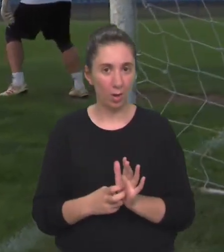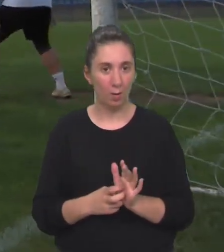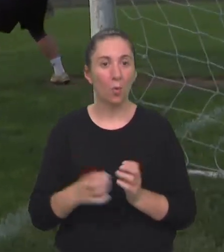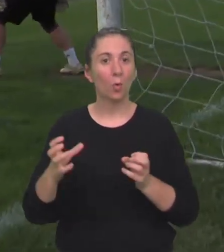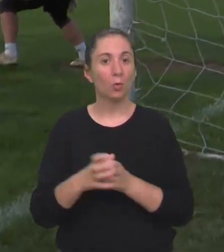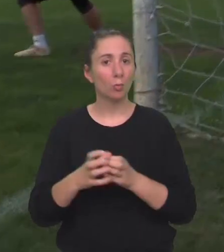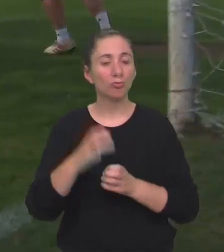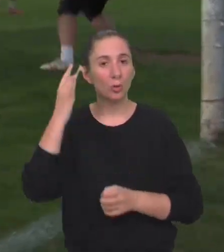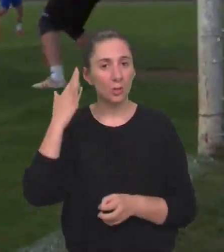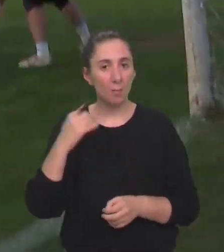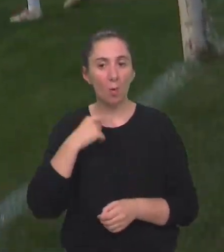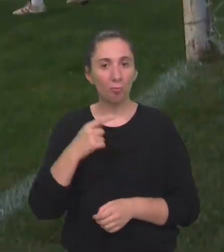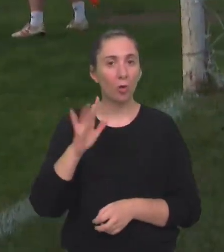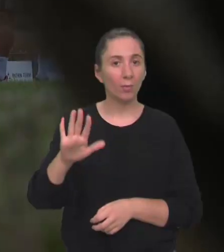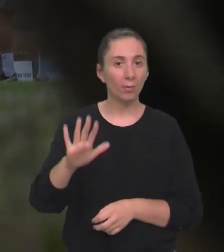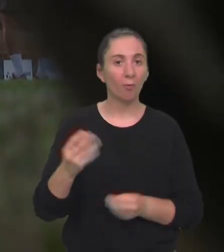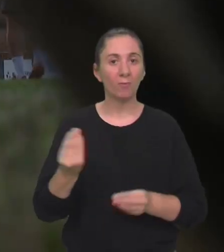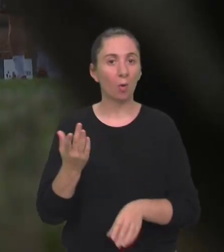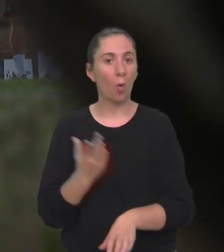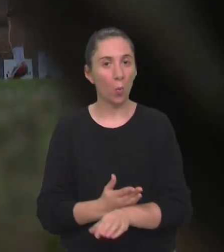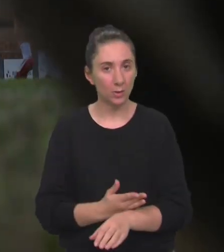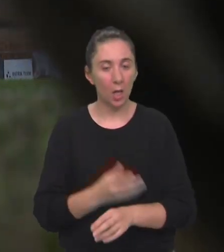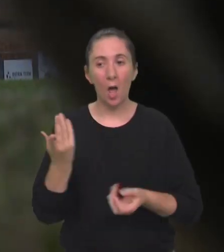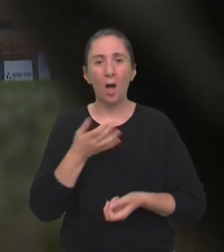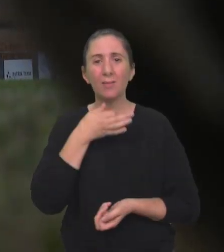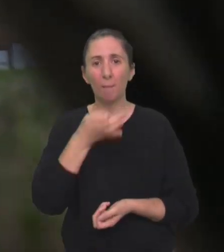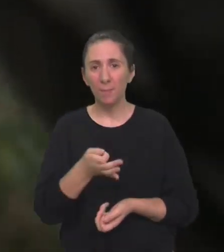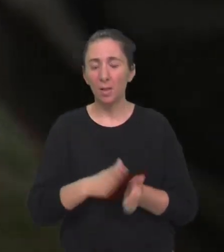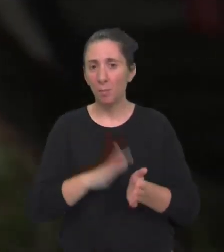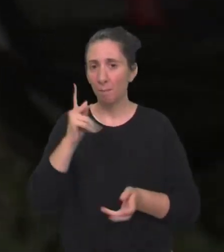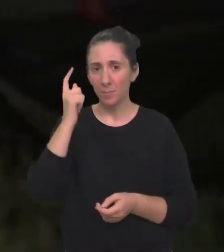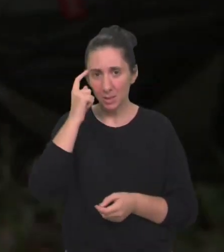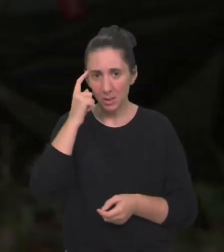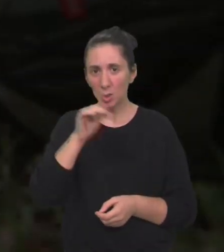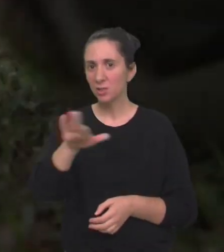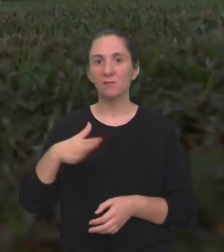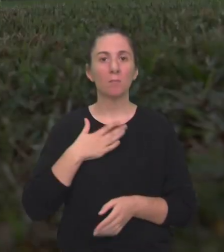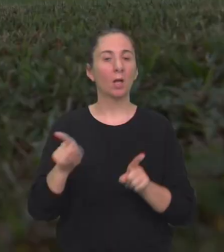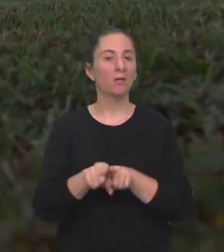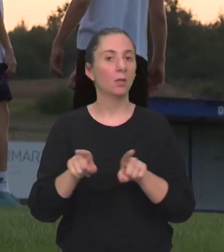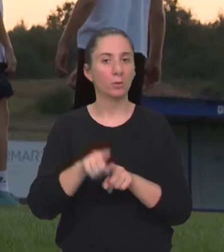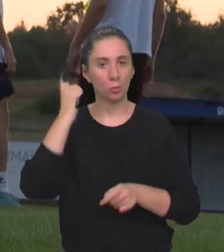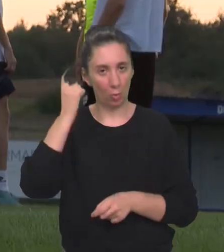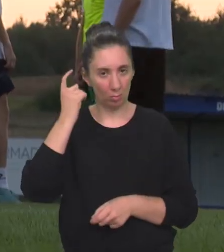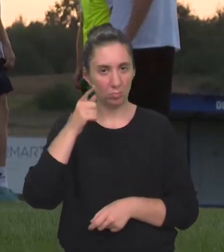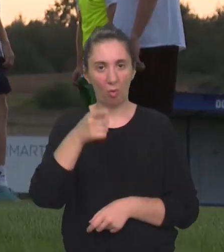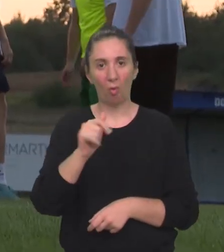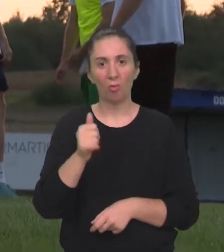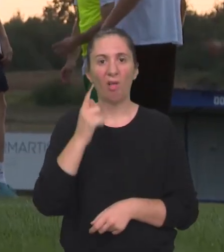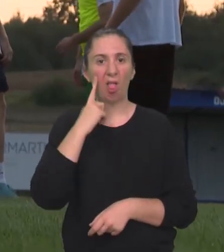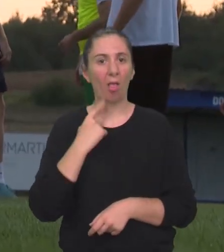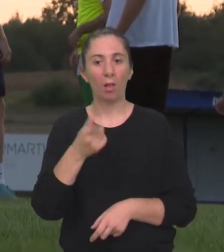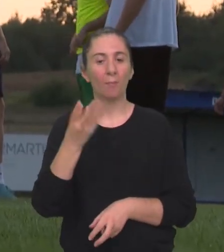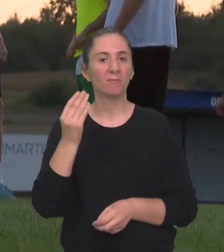onda je društvo zabrinuto i govori o njegovoj ozljedi. No kad je u pitanju psiha, svi imaju isto razmišljanje. On je lijen